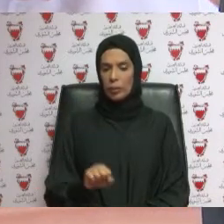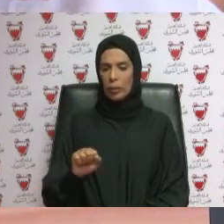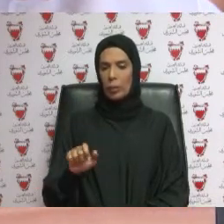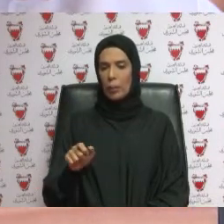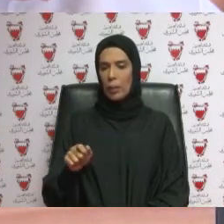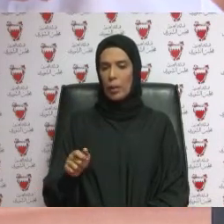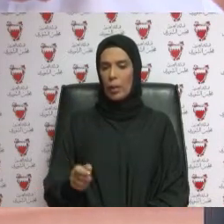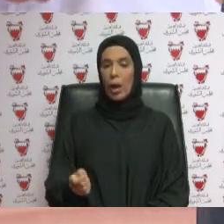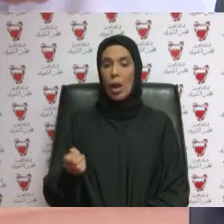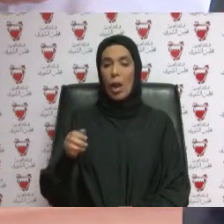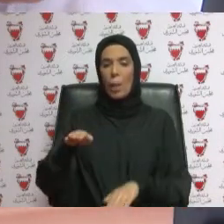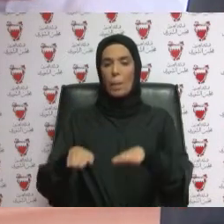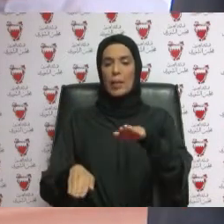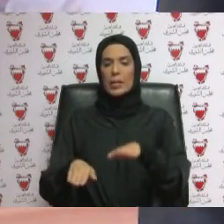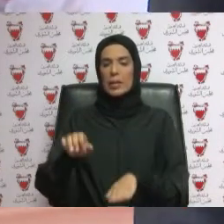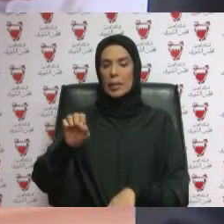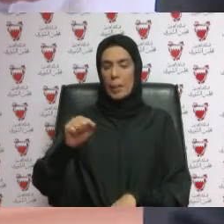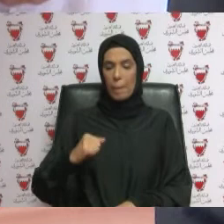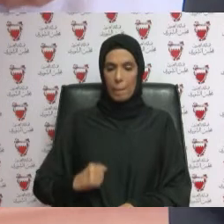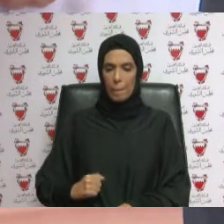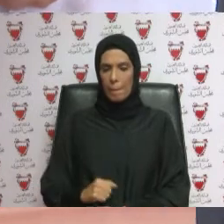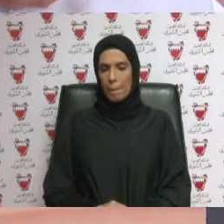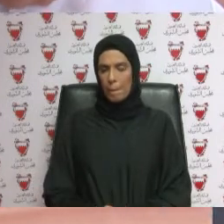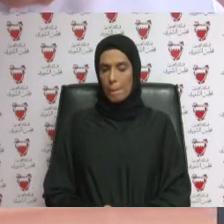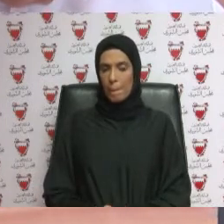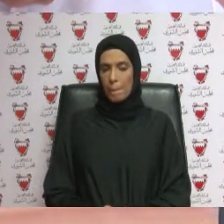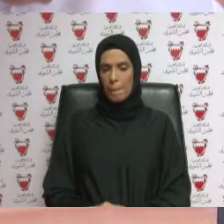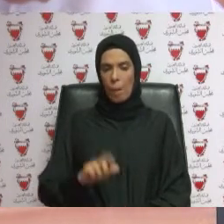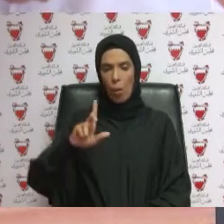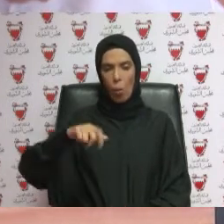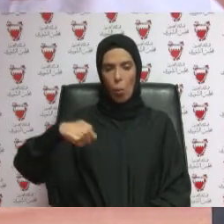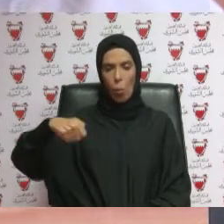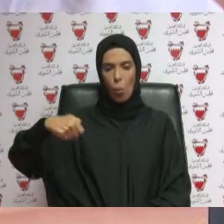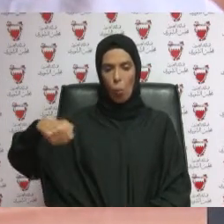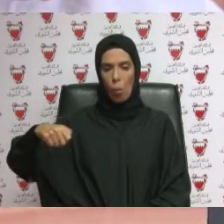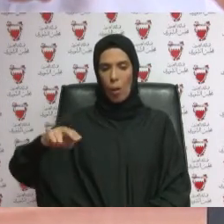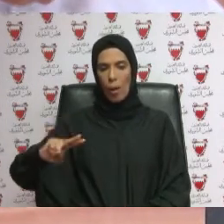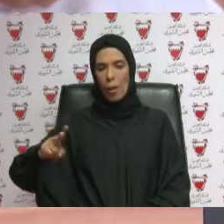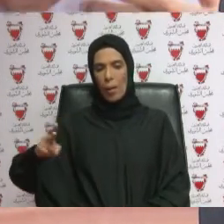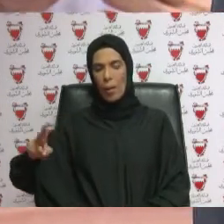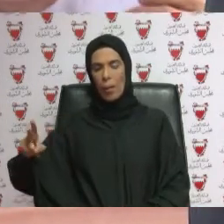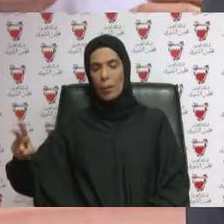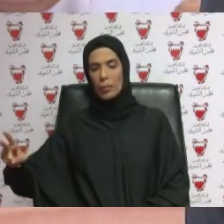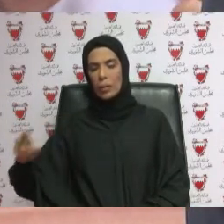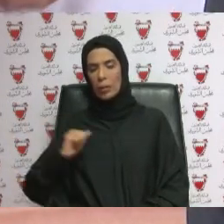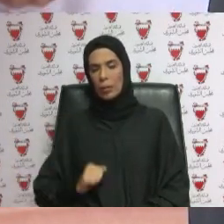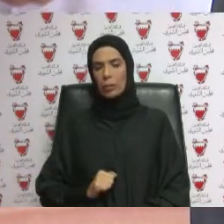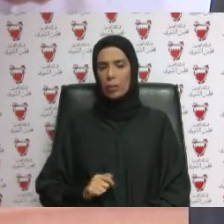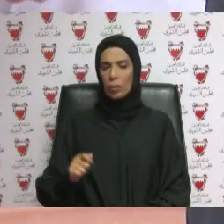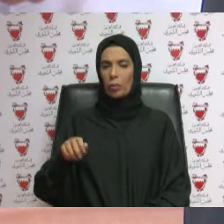الميزانية العامة للمملكة، على أن تقوم الوزارات المختلفة لتأكيد كون